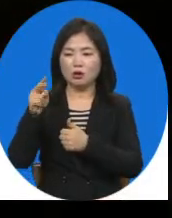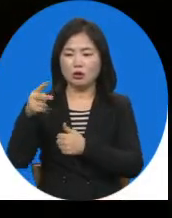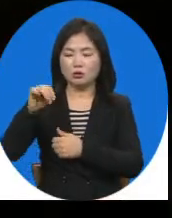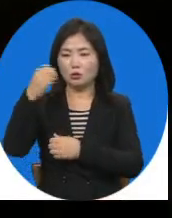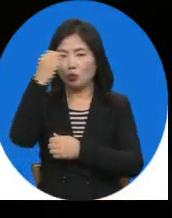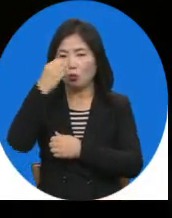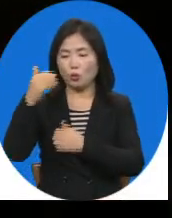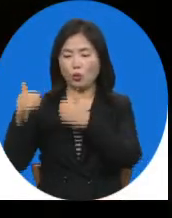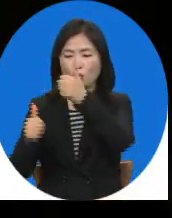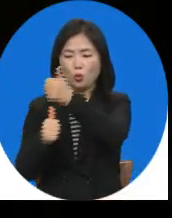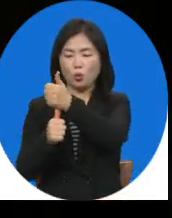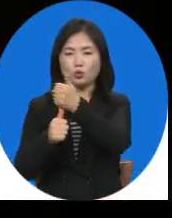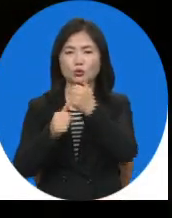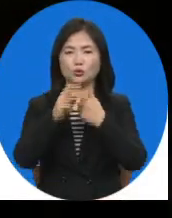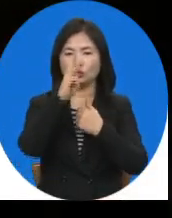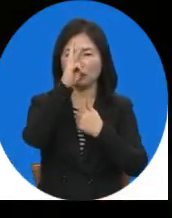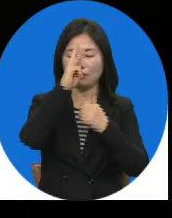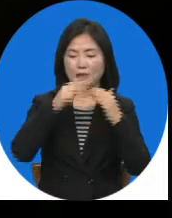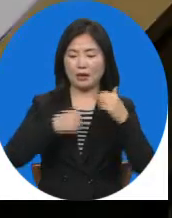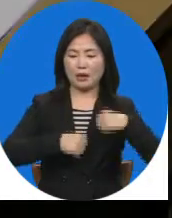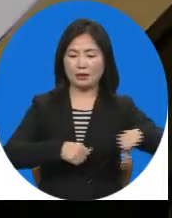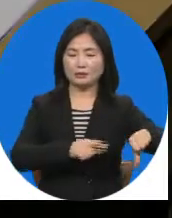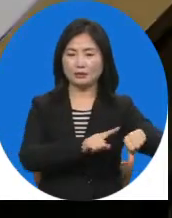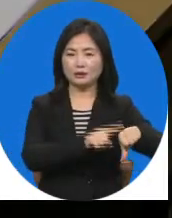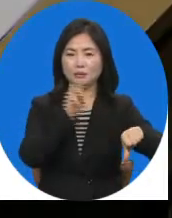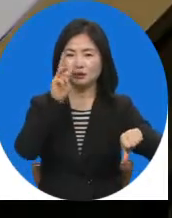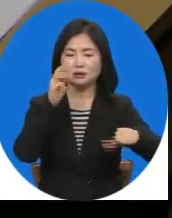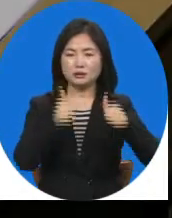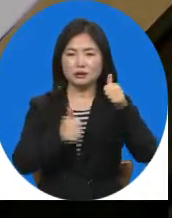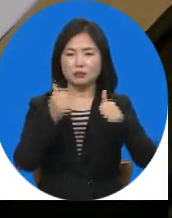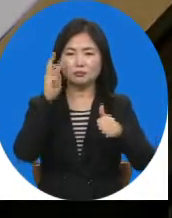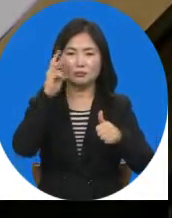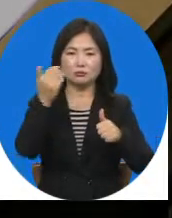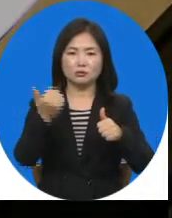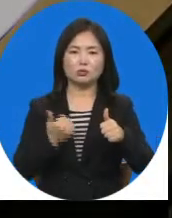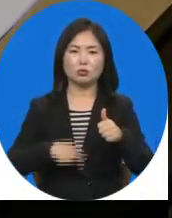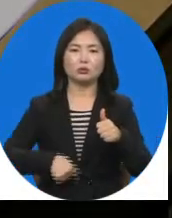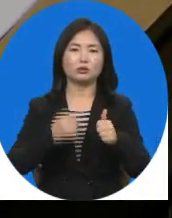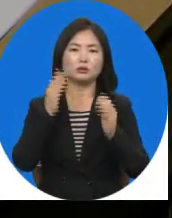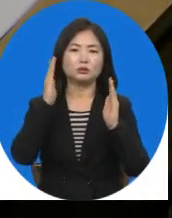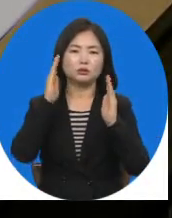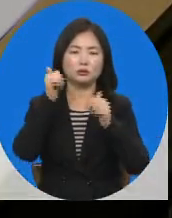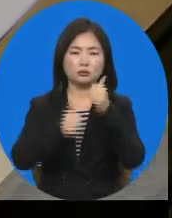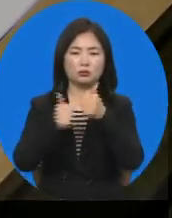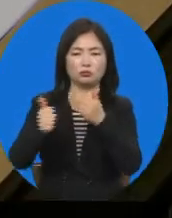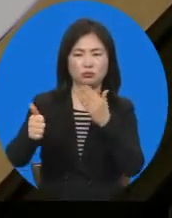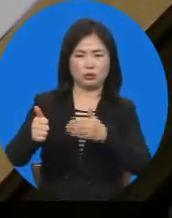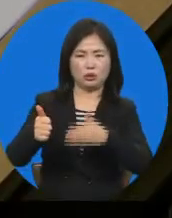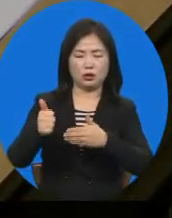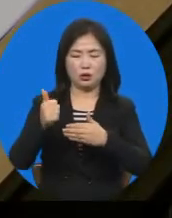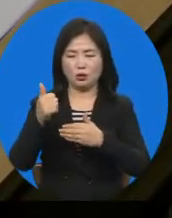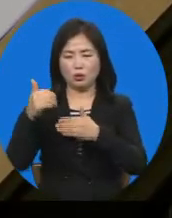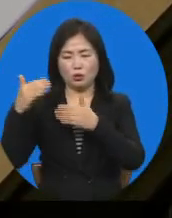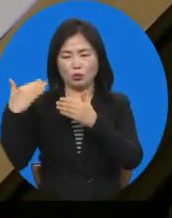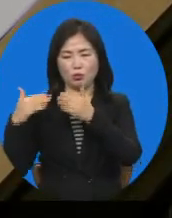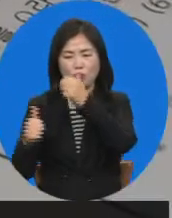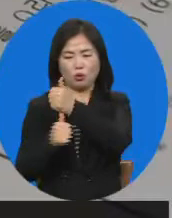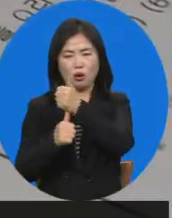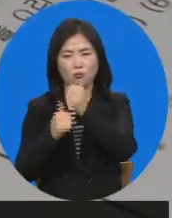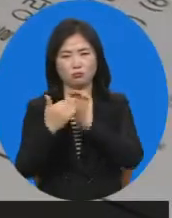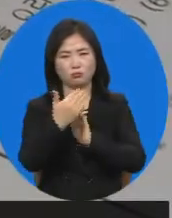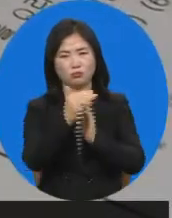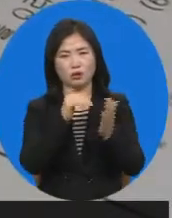교감 에게 중 3 아들이 경시대회 사흘 전에 혼자 시험을 보도록 부탁하겠습니다 현 1곡 교감은 한번